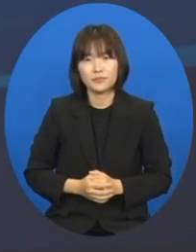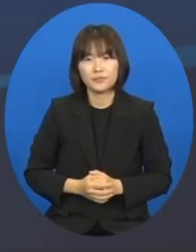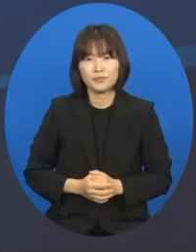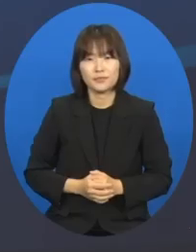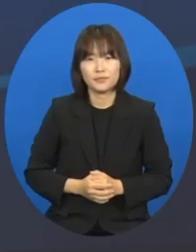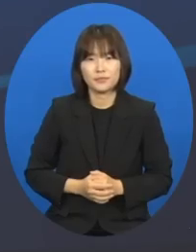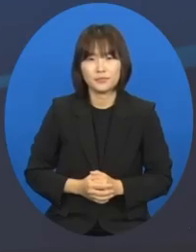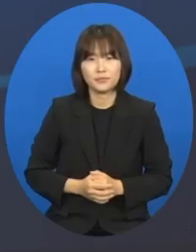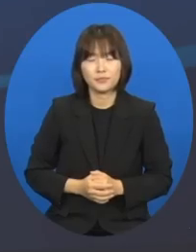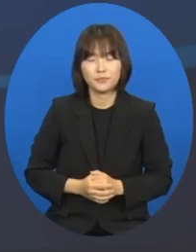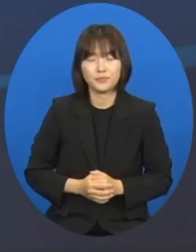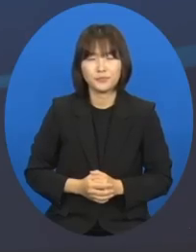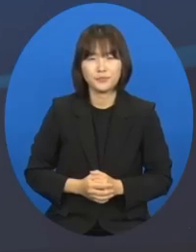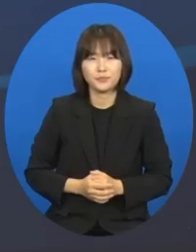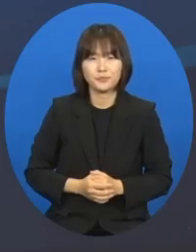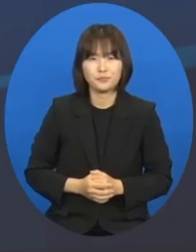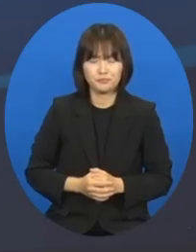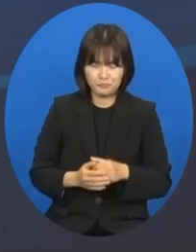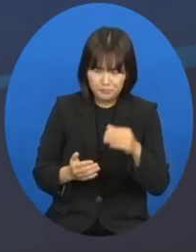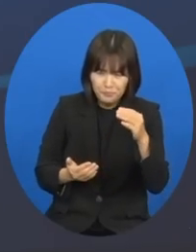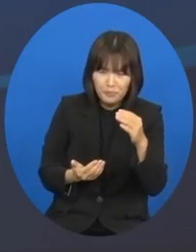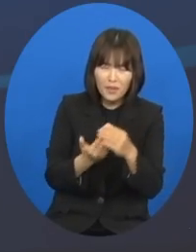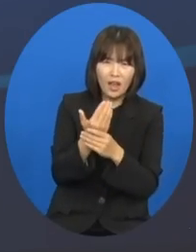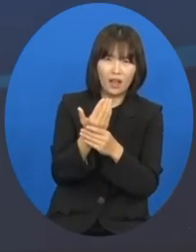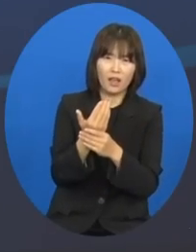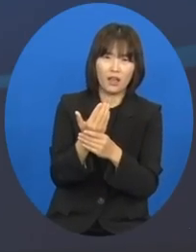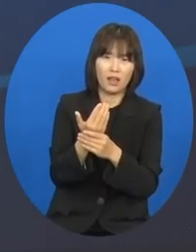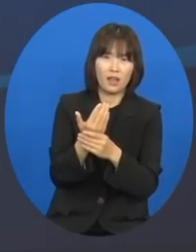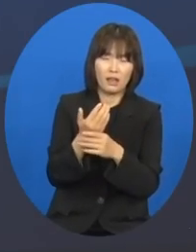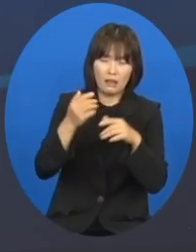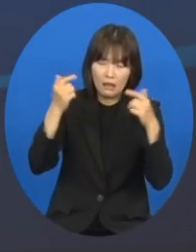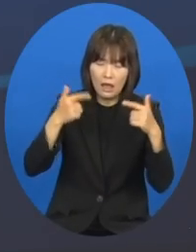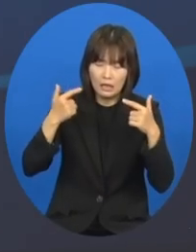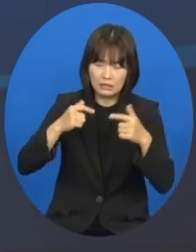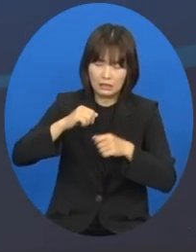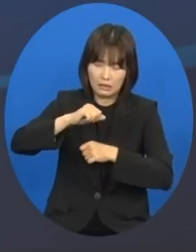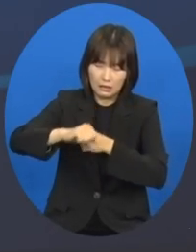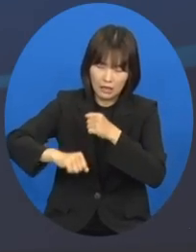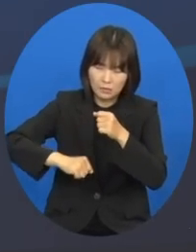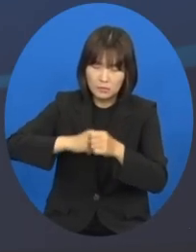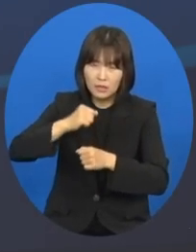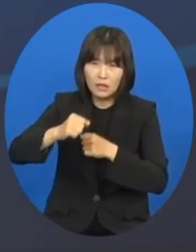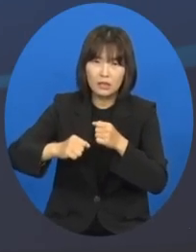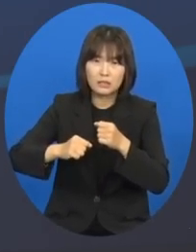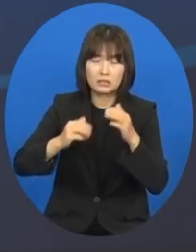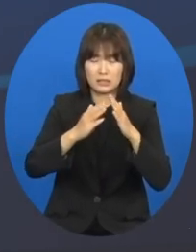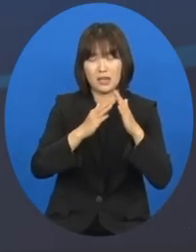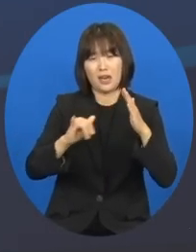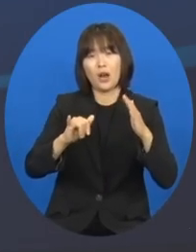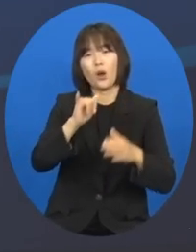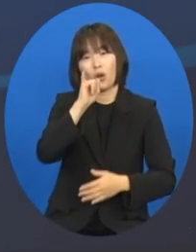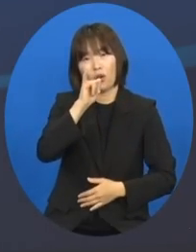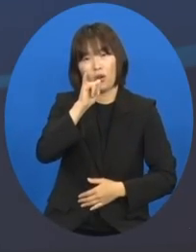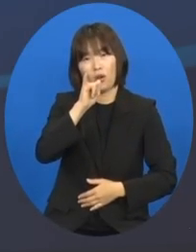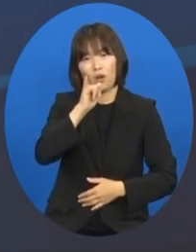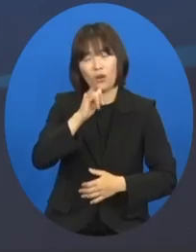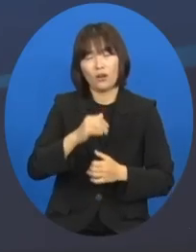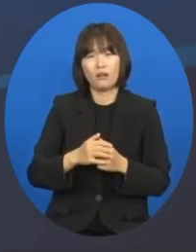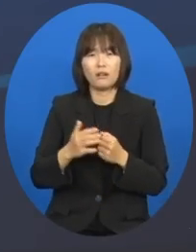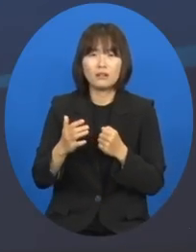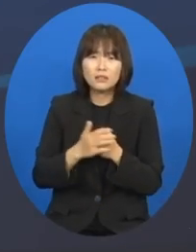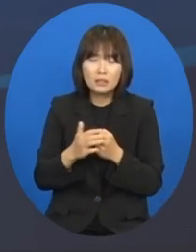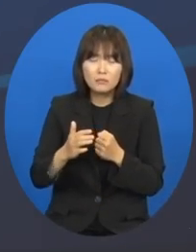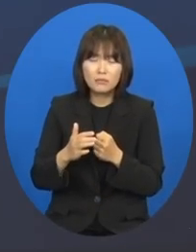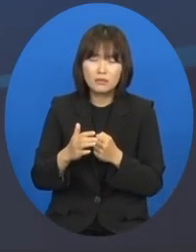사고를 치는 늘 제멋대로 하는 가족의 멤버 있잖아요 그 사람 때문에 하나님